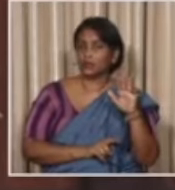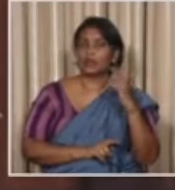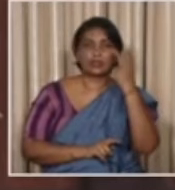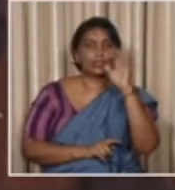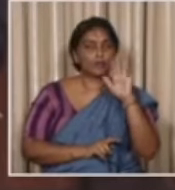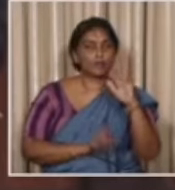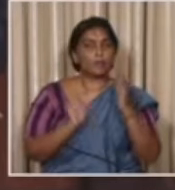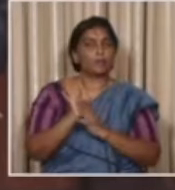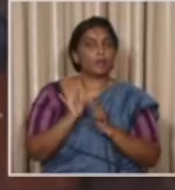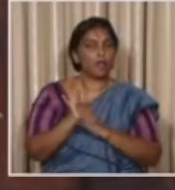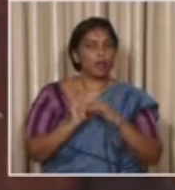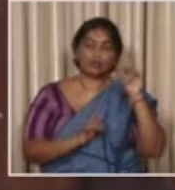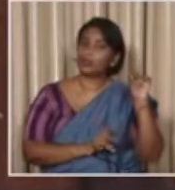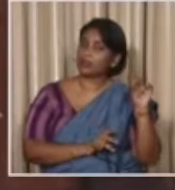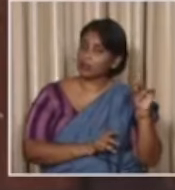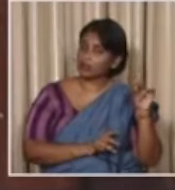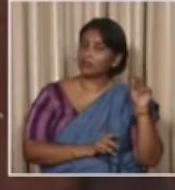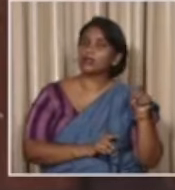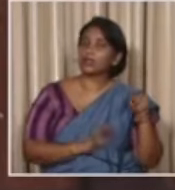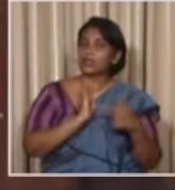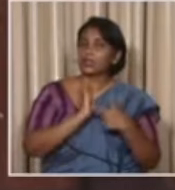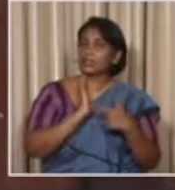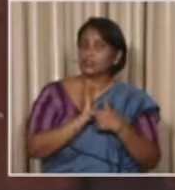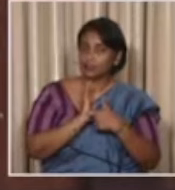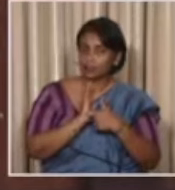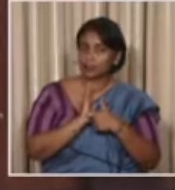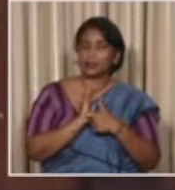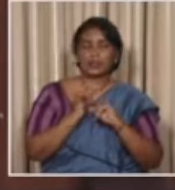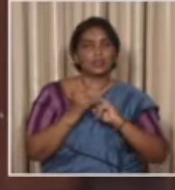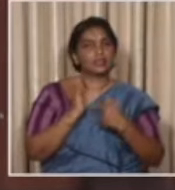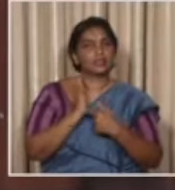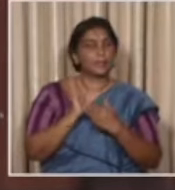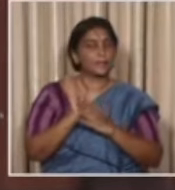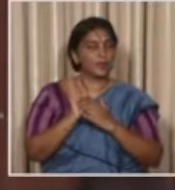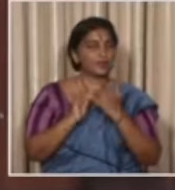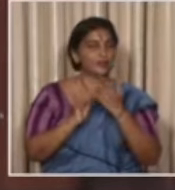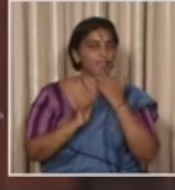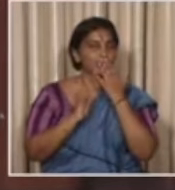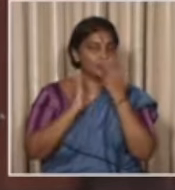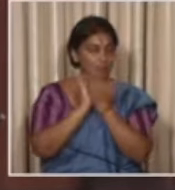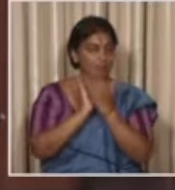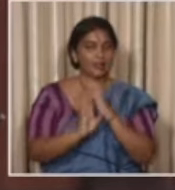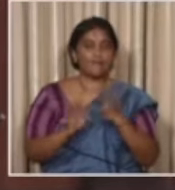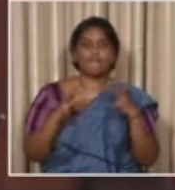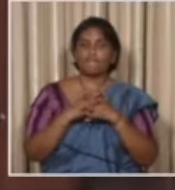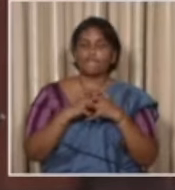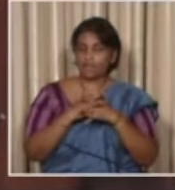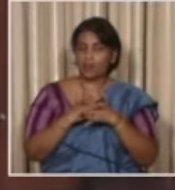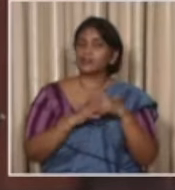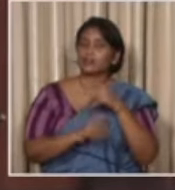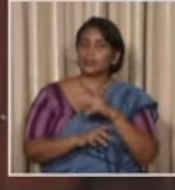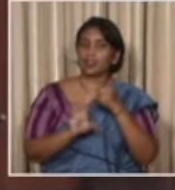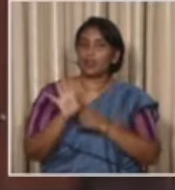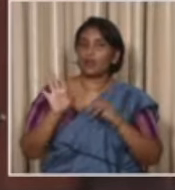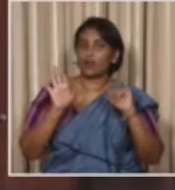2009 මාර්තු මාසේ 11 වෙනිදා තිරුකුණාමලේ සෙන්ට් මේරිස් ප්‍රයිමරි ස්කූල් එකේ ඉගෙනගත්ත වර්ෂා ජූඩ් රෙජී කියන